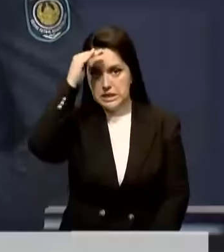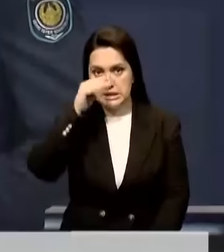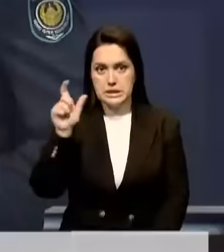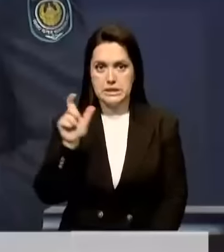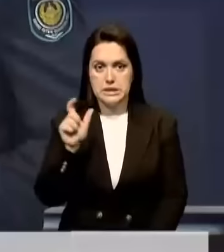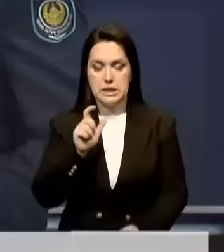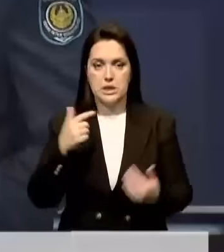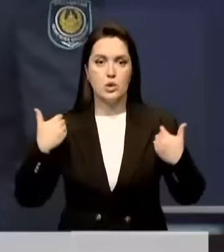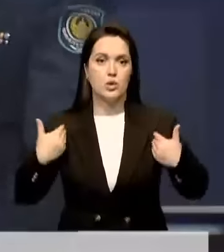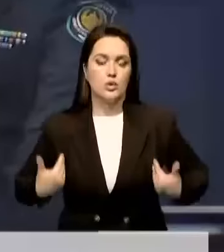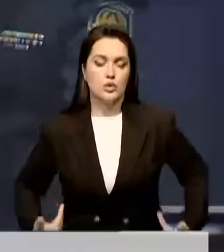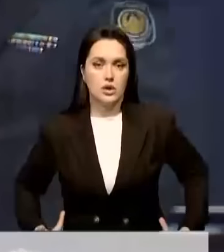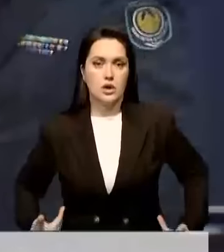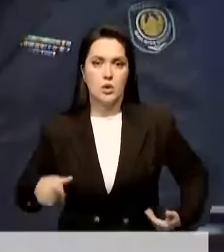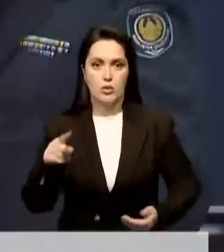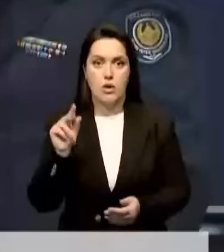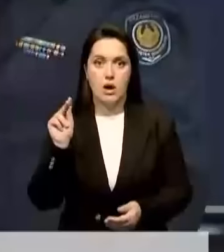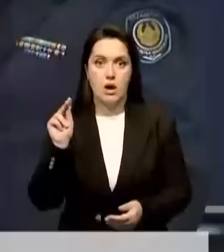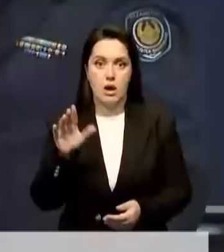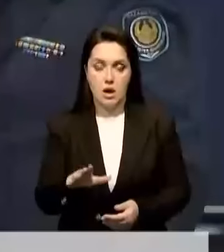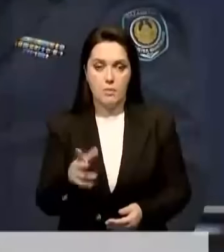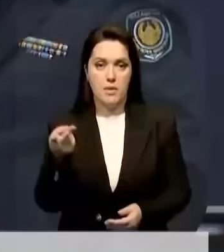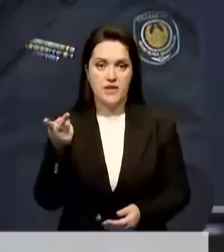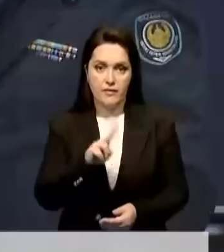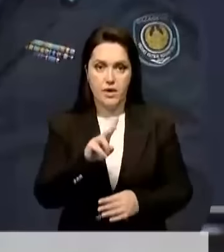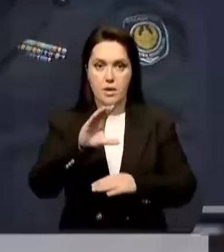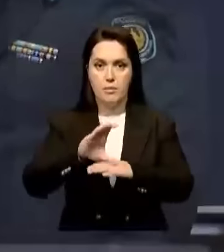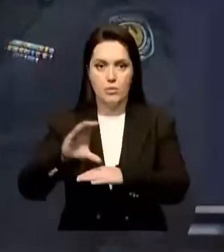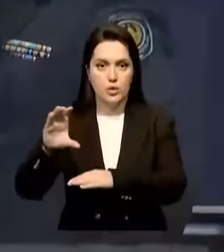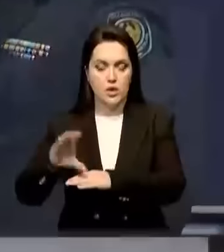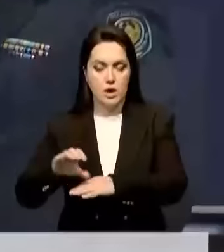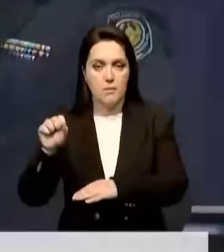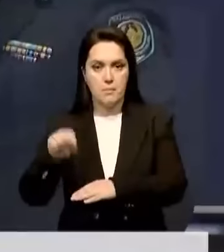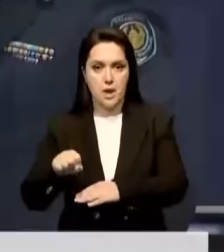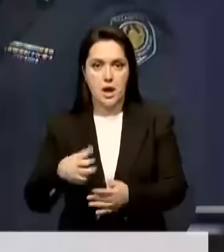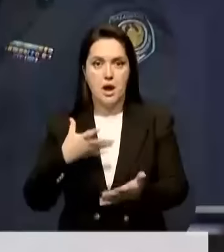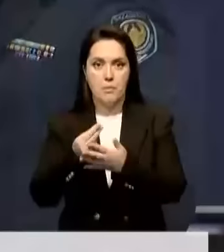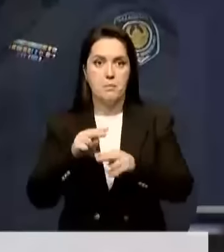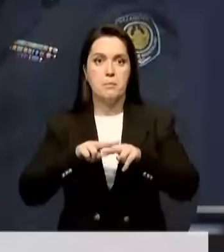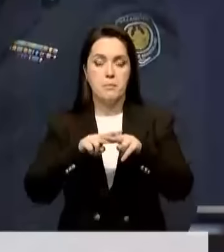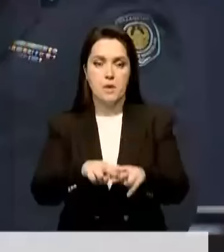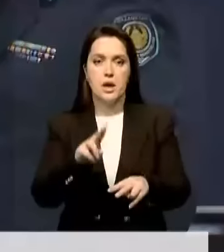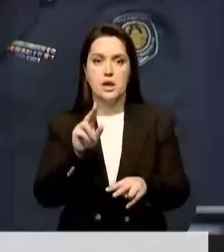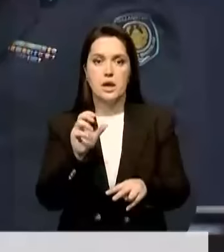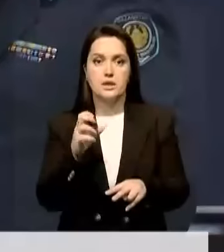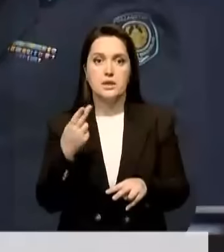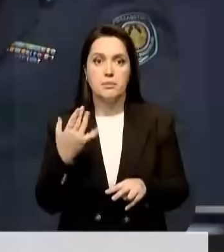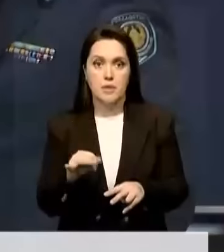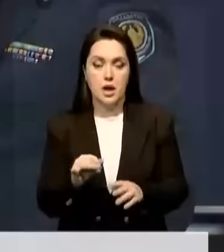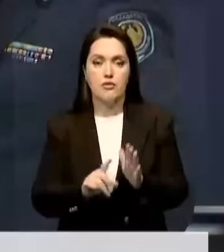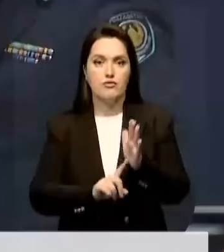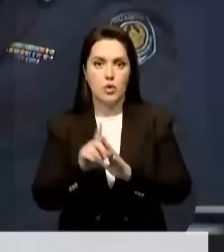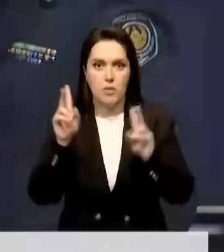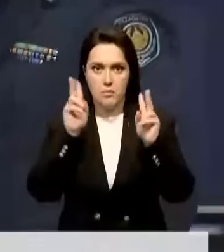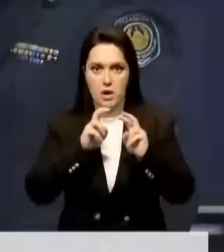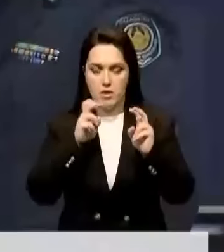без рукавов, он приобретает здесь две бутылки пива, оплачивает за них переводом Каспи. Вначале они проверяют,